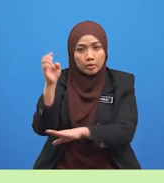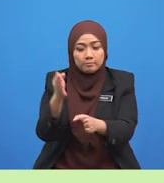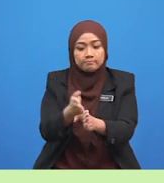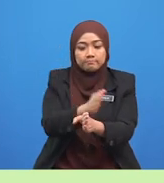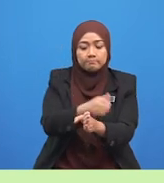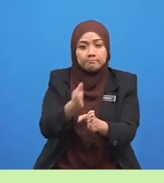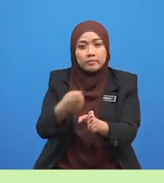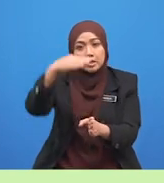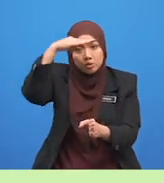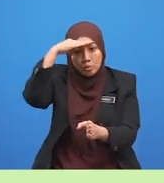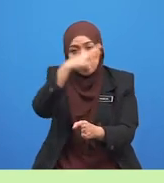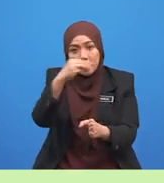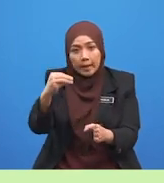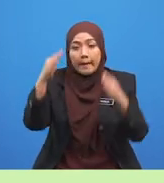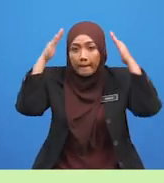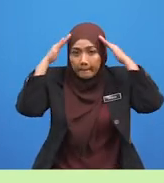Pahang.